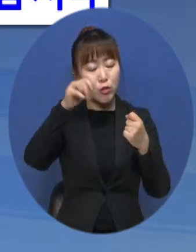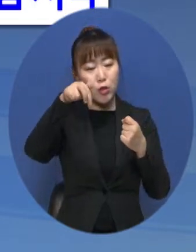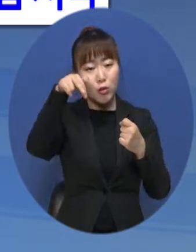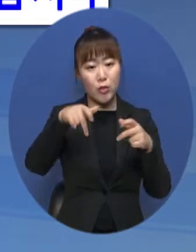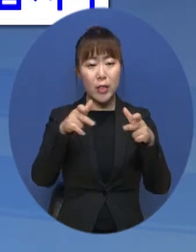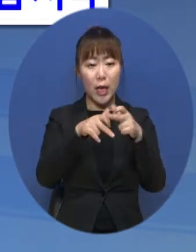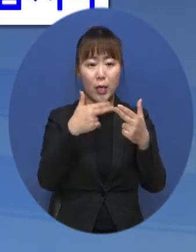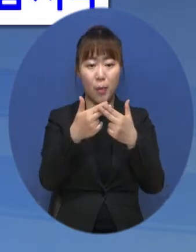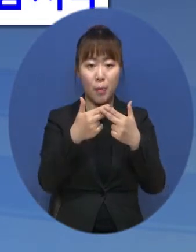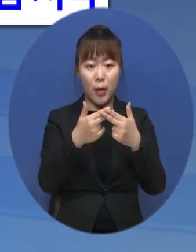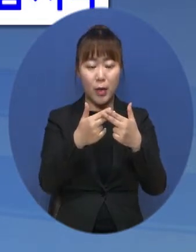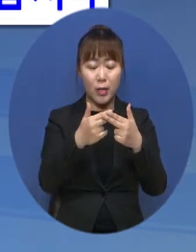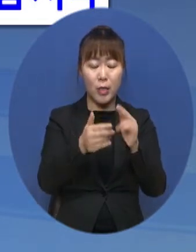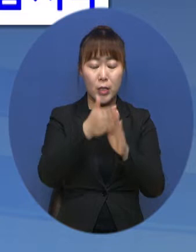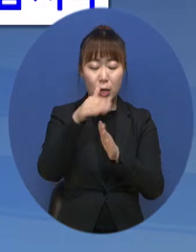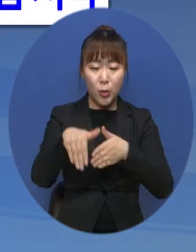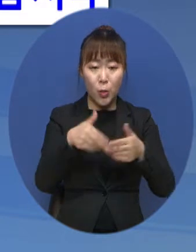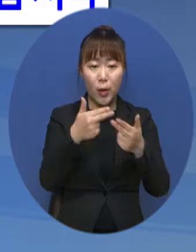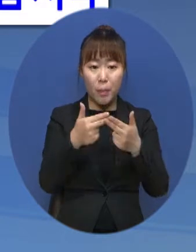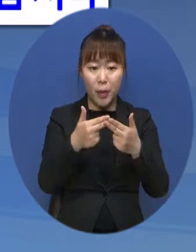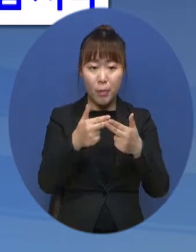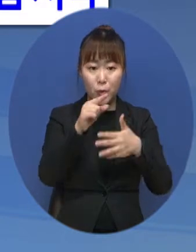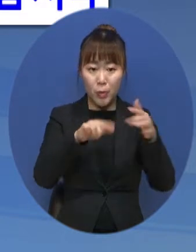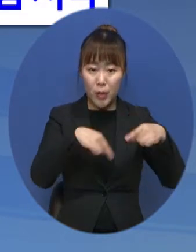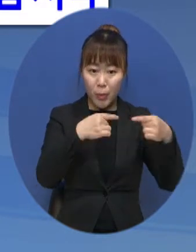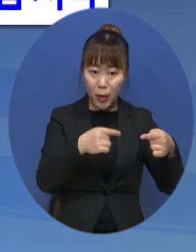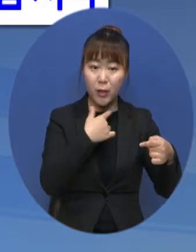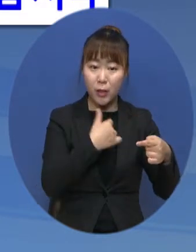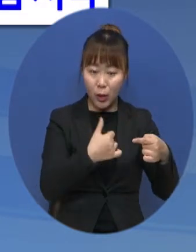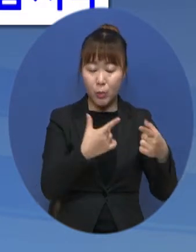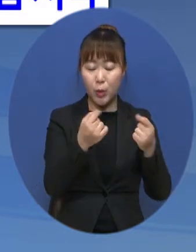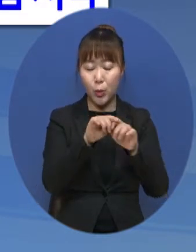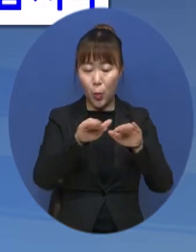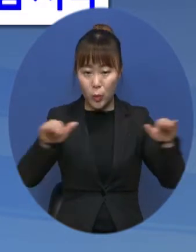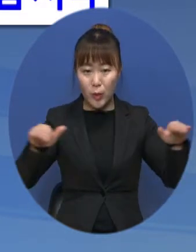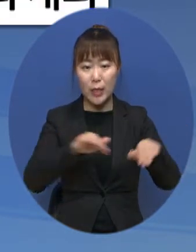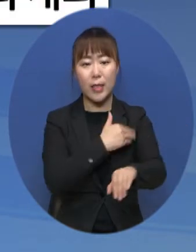사업에 참여했거나 이와 동등한 자격이 있으면 됩니다.